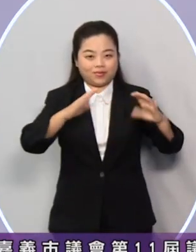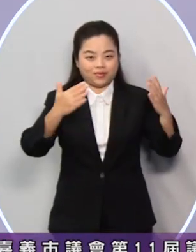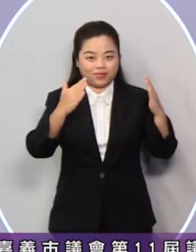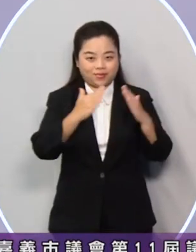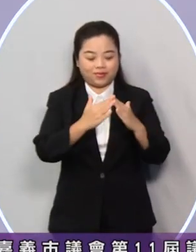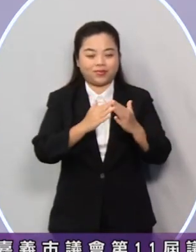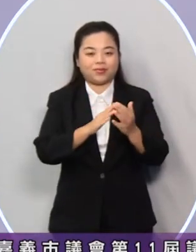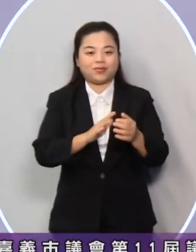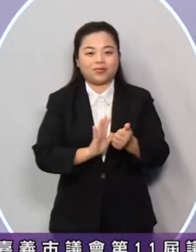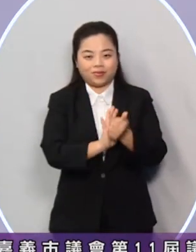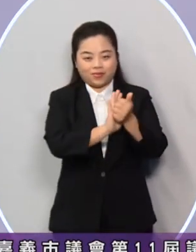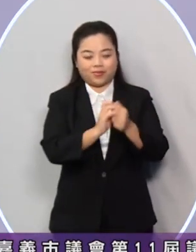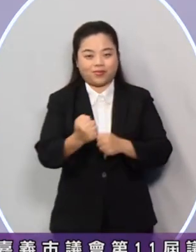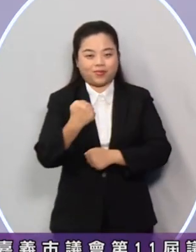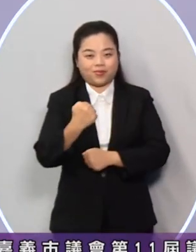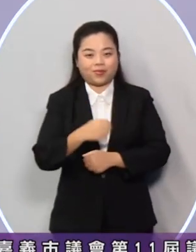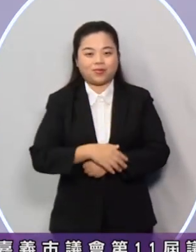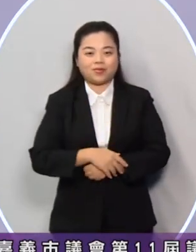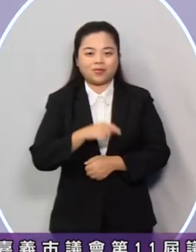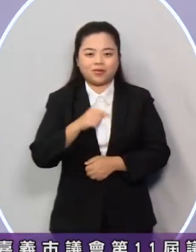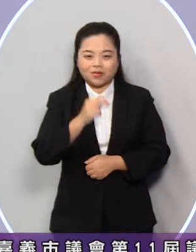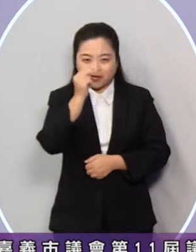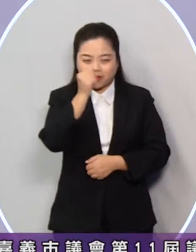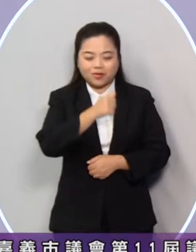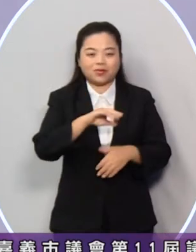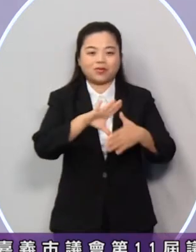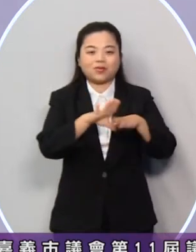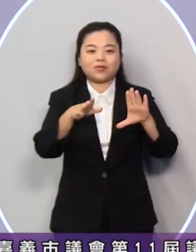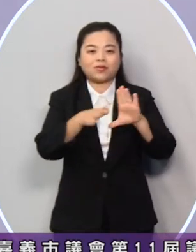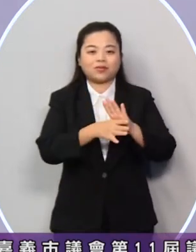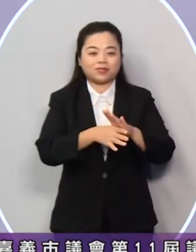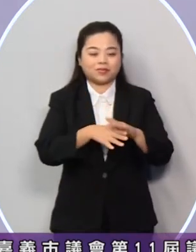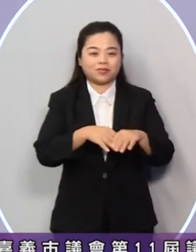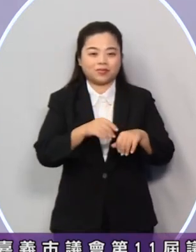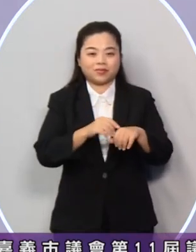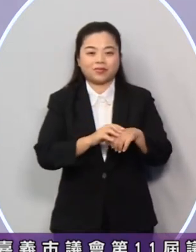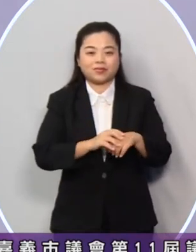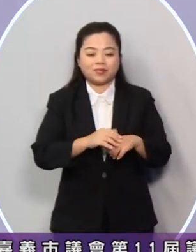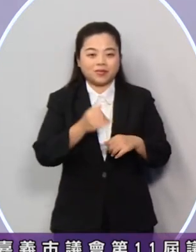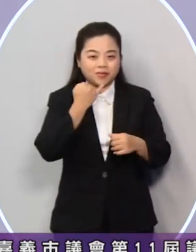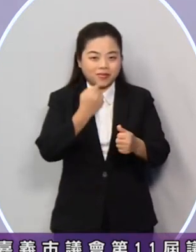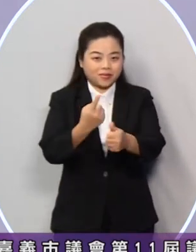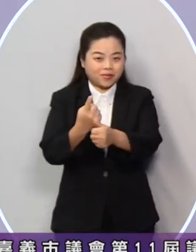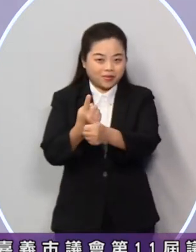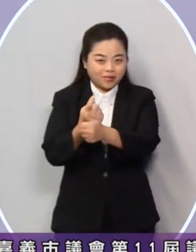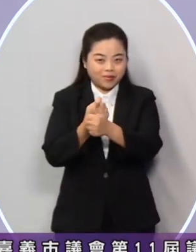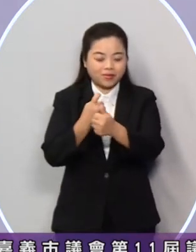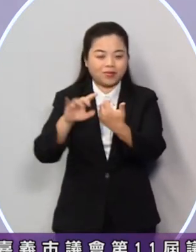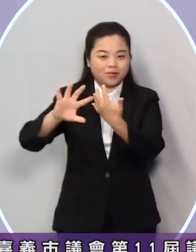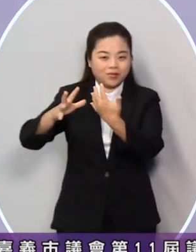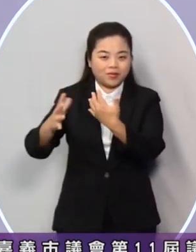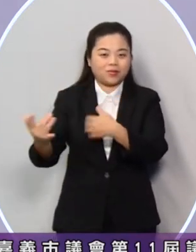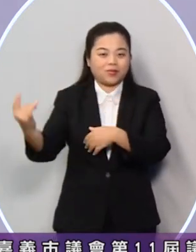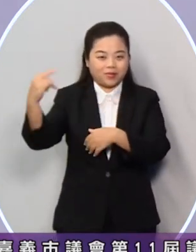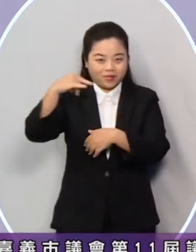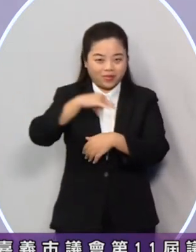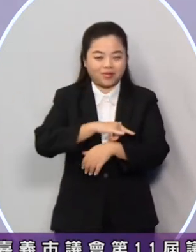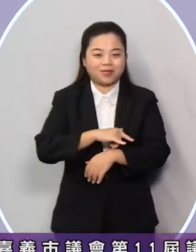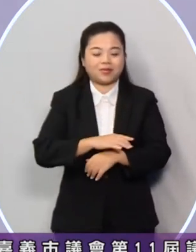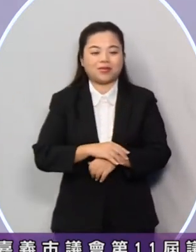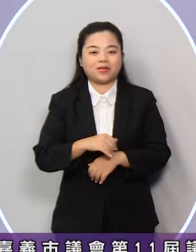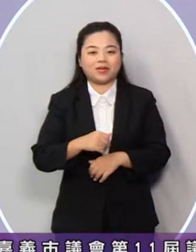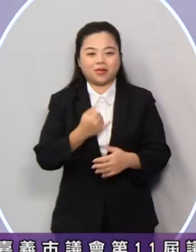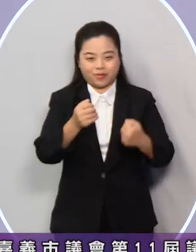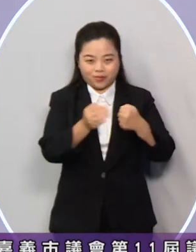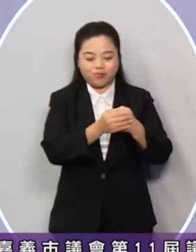的一股助力。这种优良独有的台湾文化习俗更可吸引外国观光客，我们应该要保存下